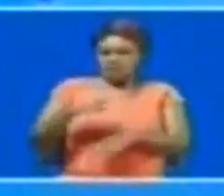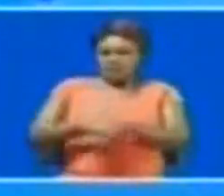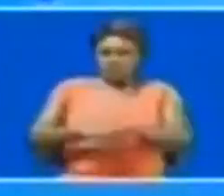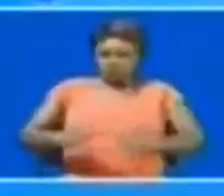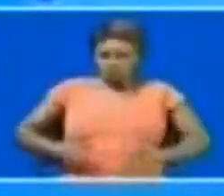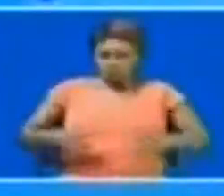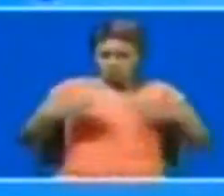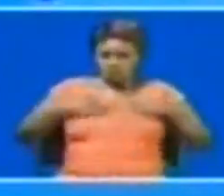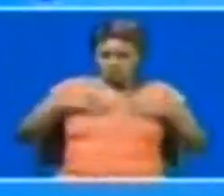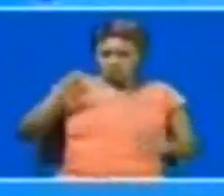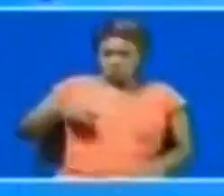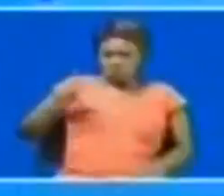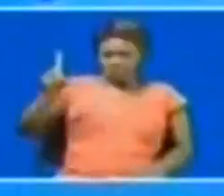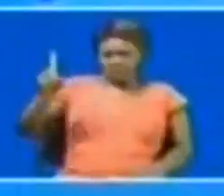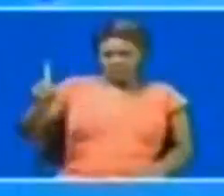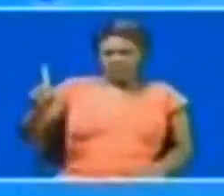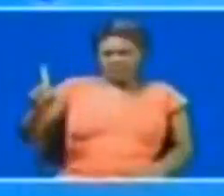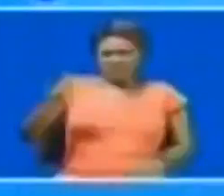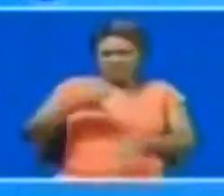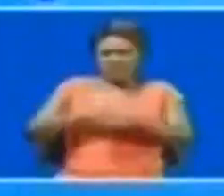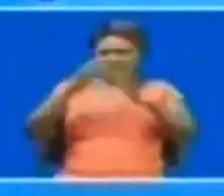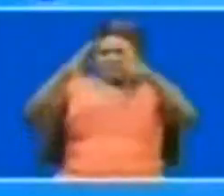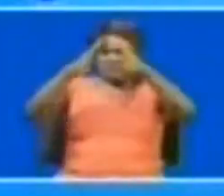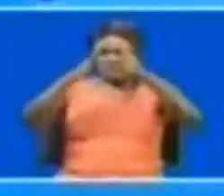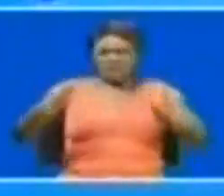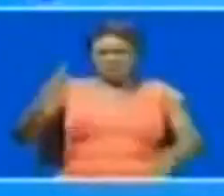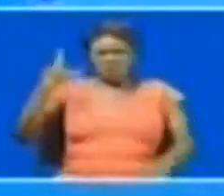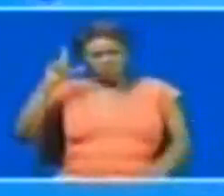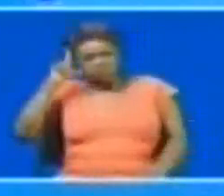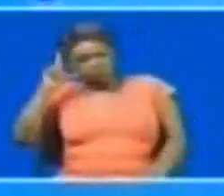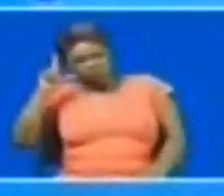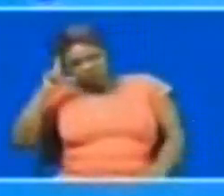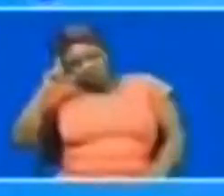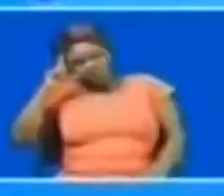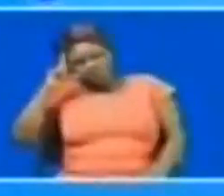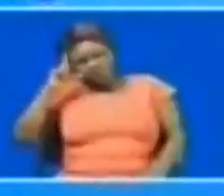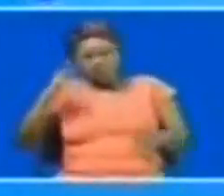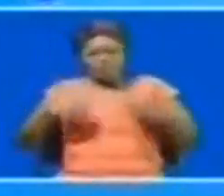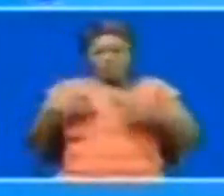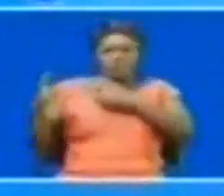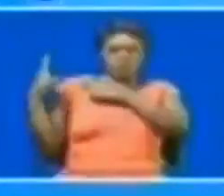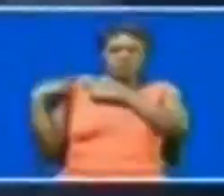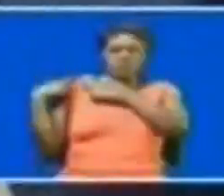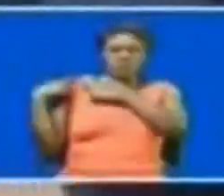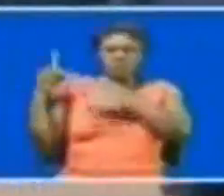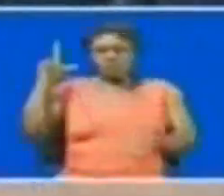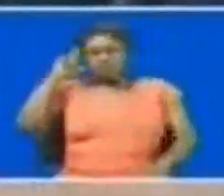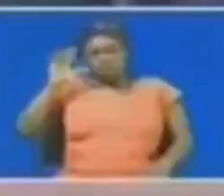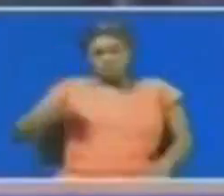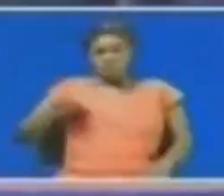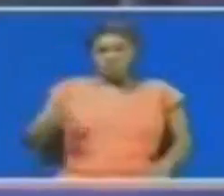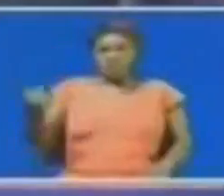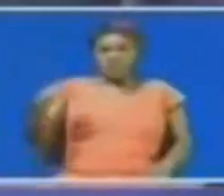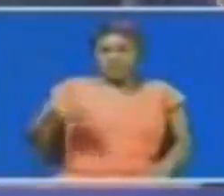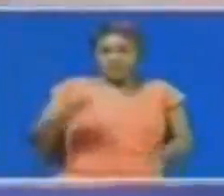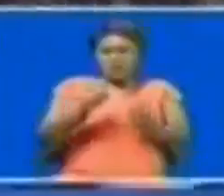mwili wa mwanamke uliopatikana katika moja ya vyumba vya malazi. Kulingana na msimamizi wa vyumba hivyo, mwanamke huyo